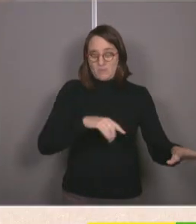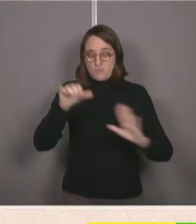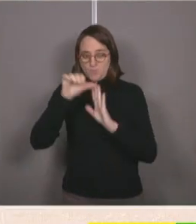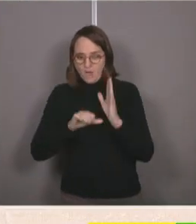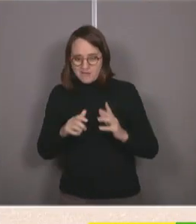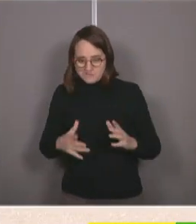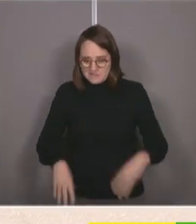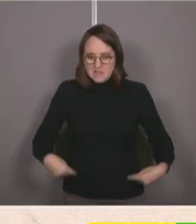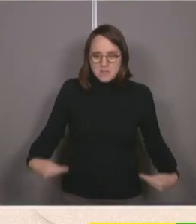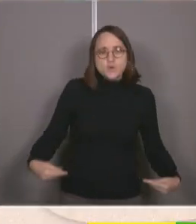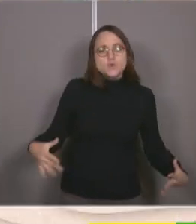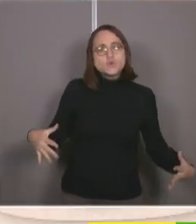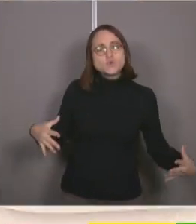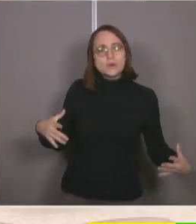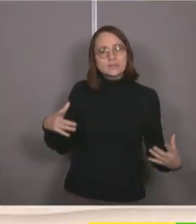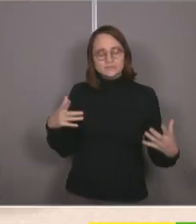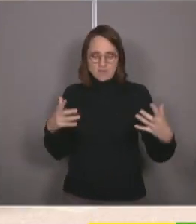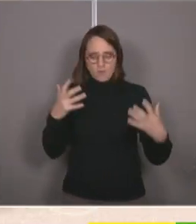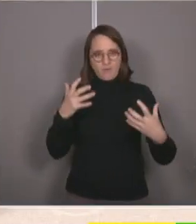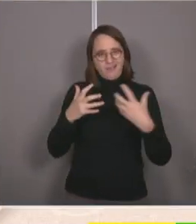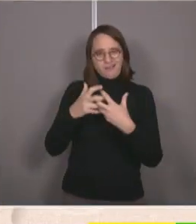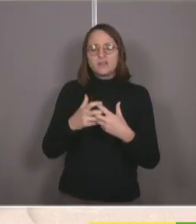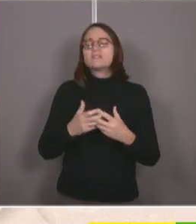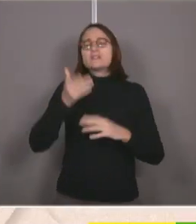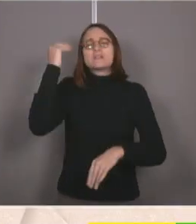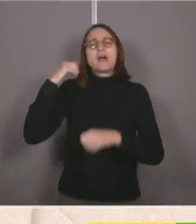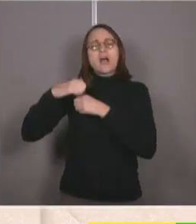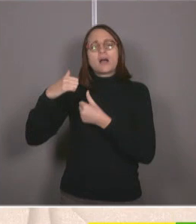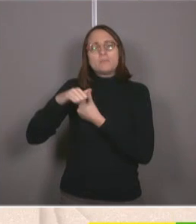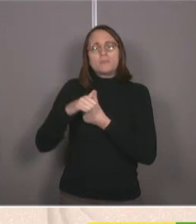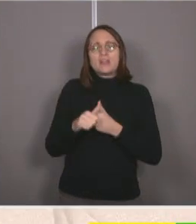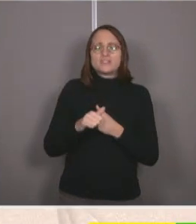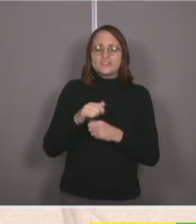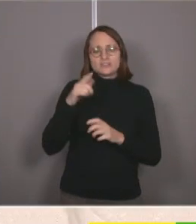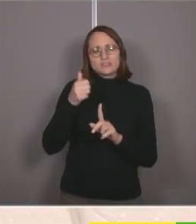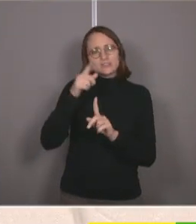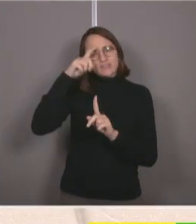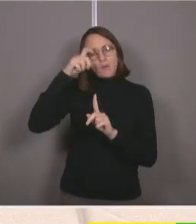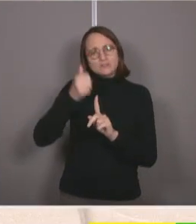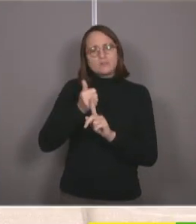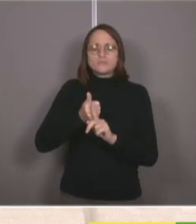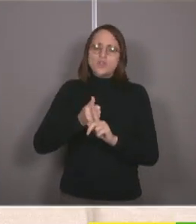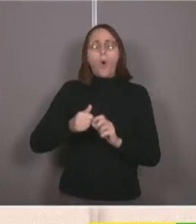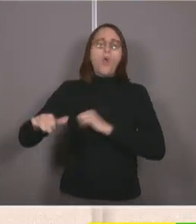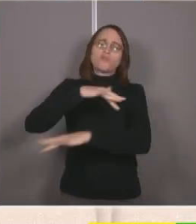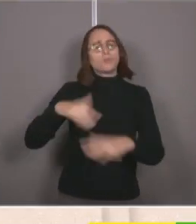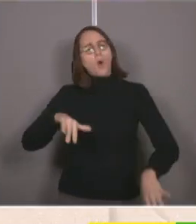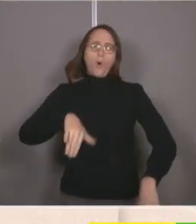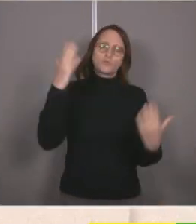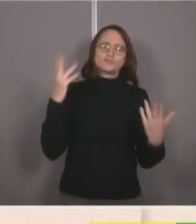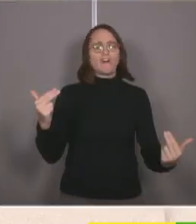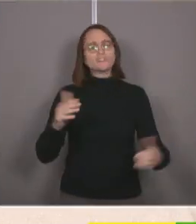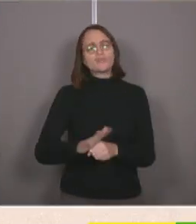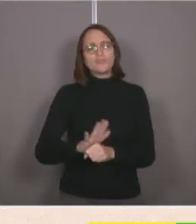d'années, une quinzaine d'années, les années Sarkozy, on se souvient, hein, l'environnement, ça commence à bien faire, avait-il dit en 2008 ou en 2009. On voit